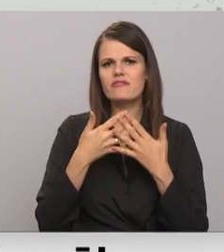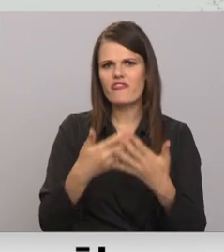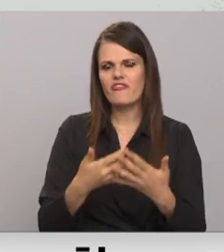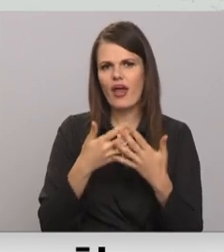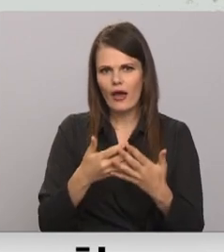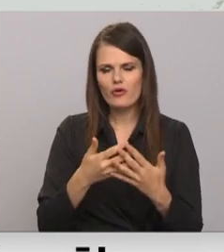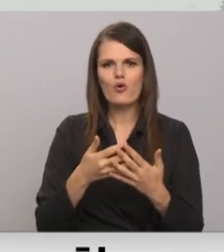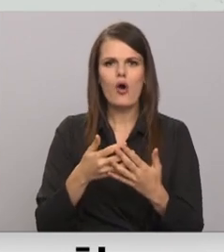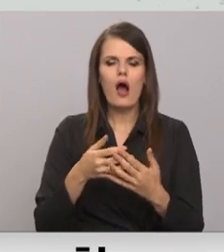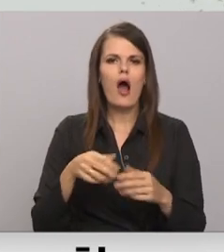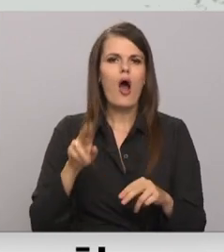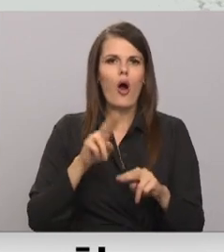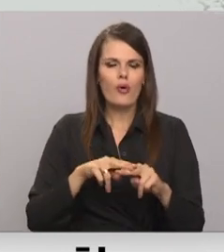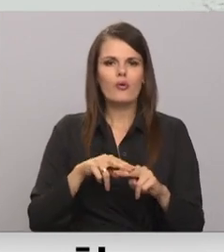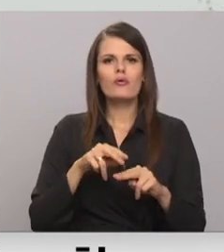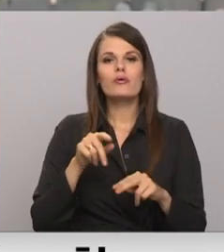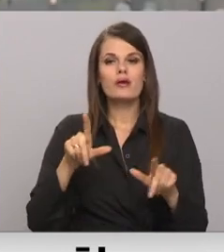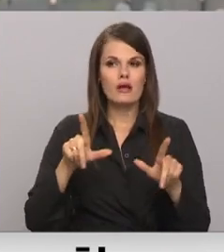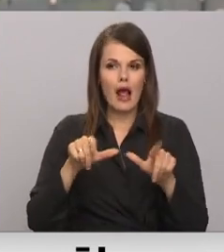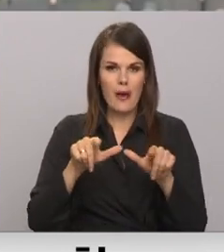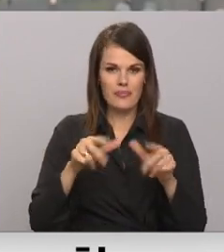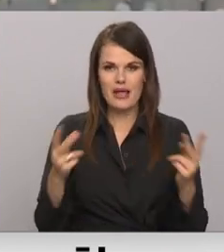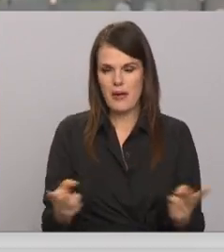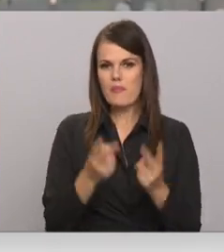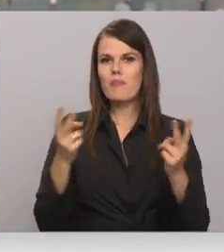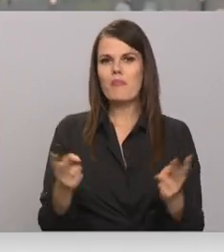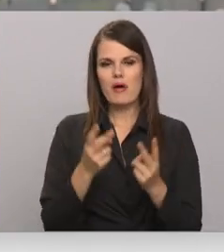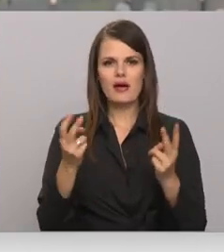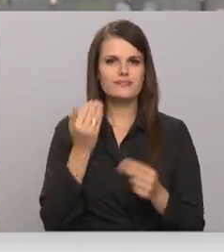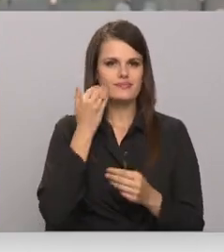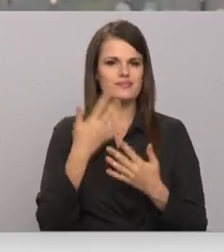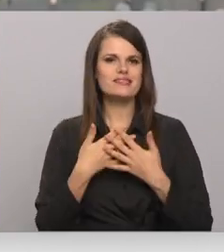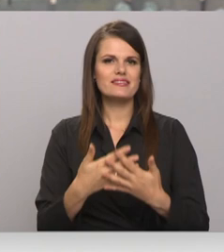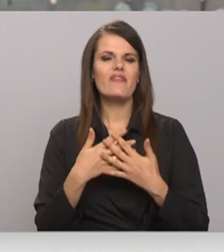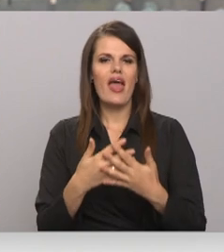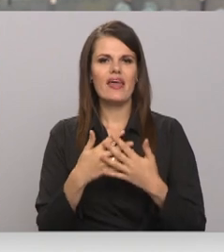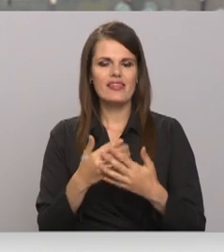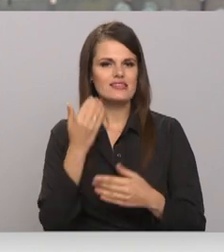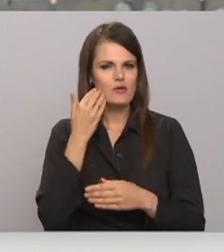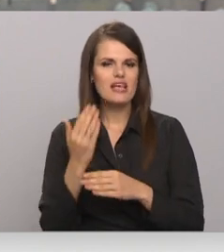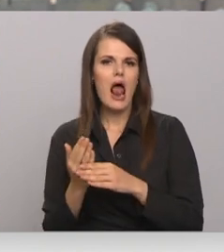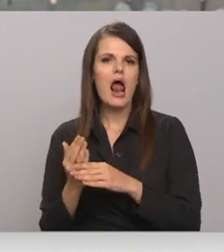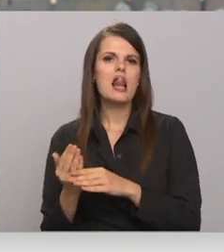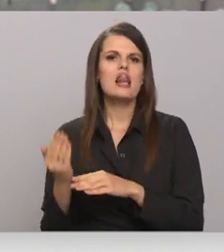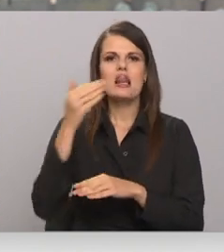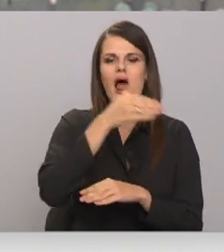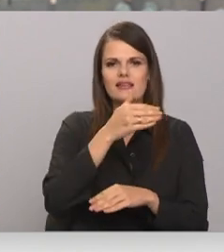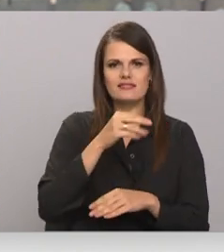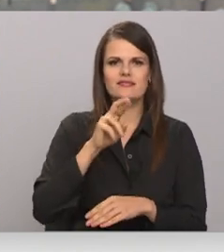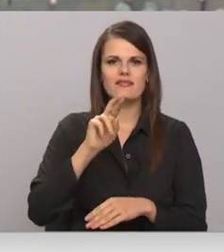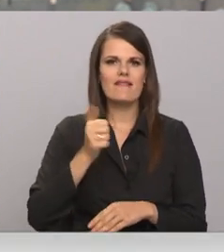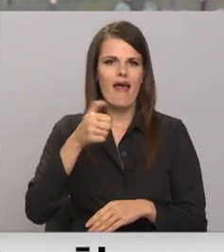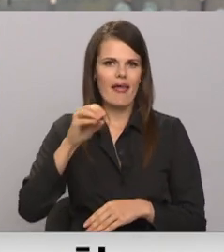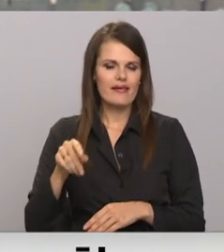piekrastes zvejnieki tās sasniegt nevar. Aprīlī, kas parasti bija tā, savs, ko zvejnieks savs ledus reņģe, ja, tā ir tik tāda liela, ja, tā jau